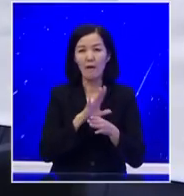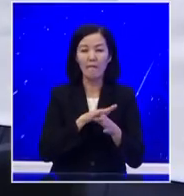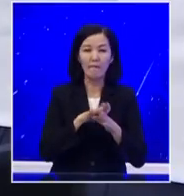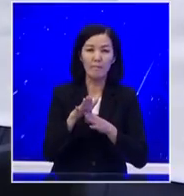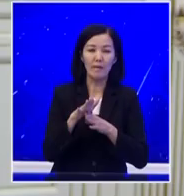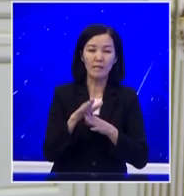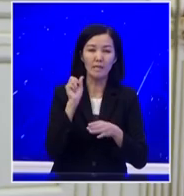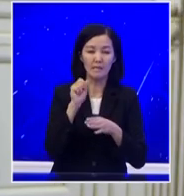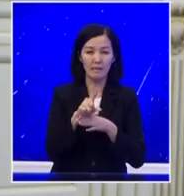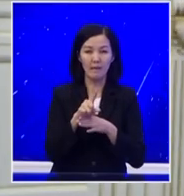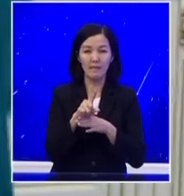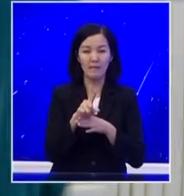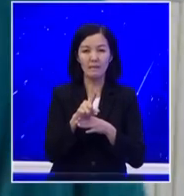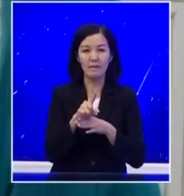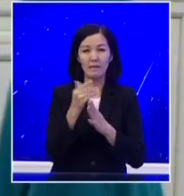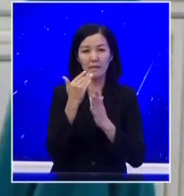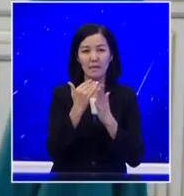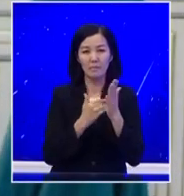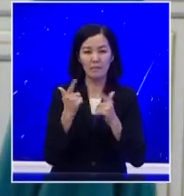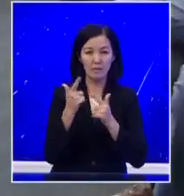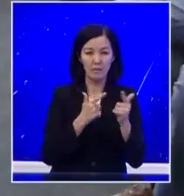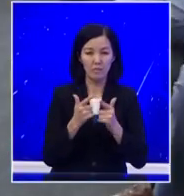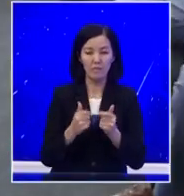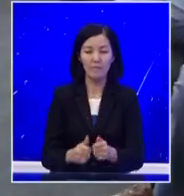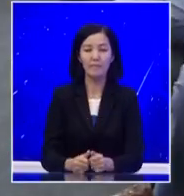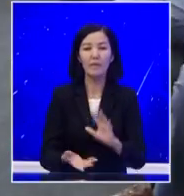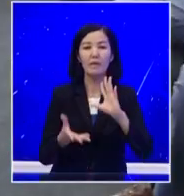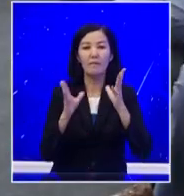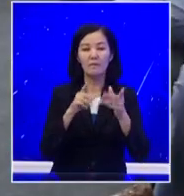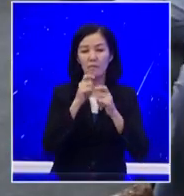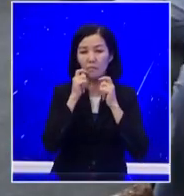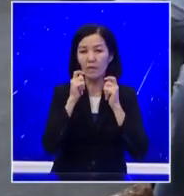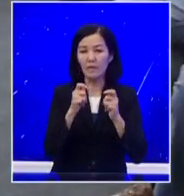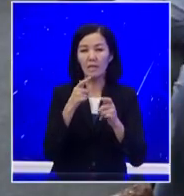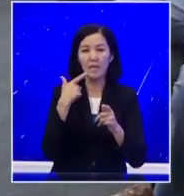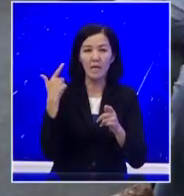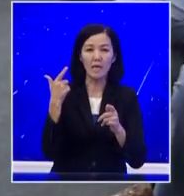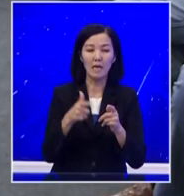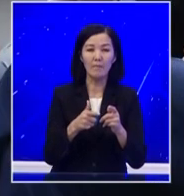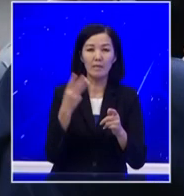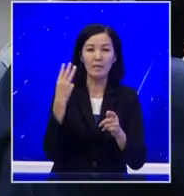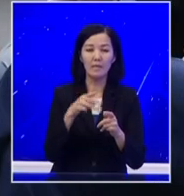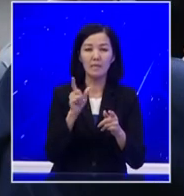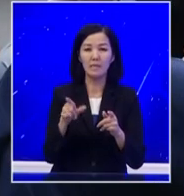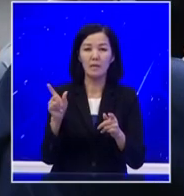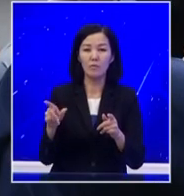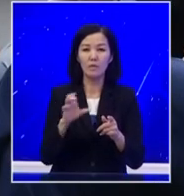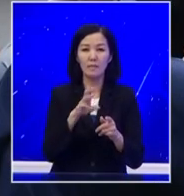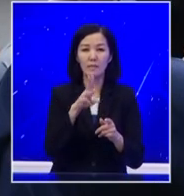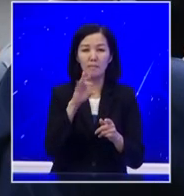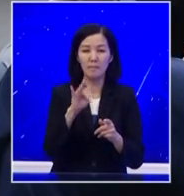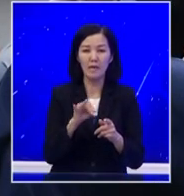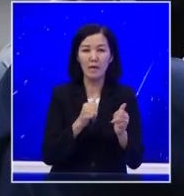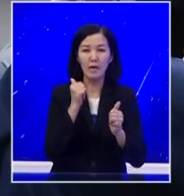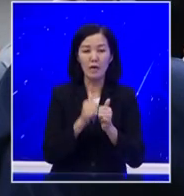редакционного задания всего наград и похвальных грамот удостоились порядка 30 работников сми однако